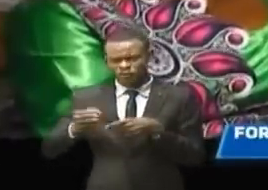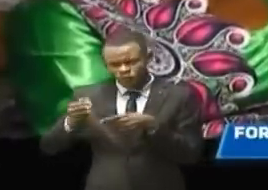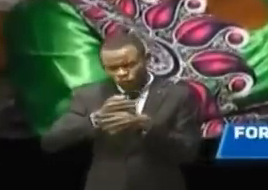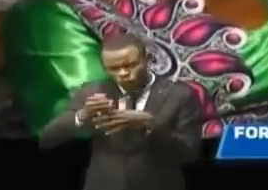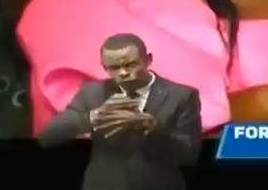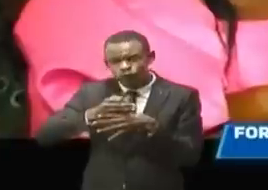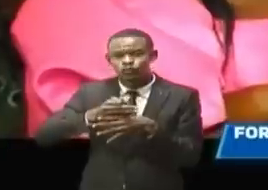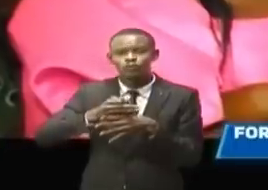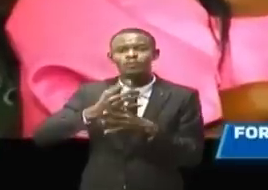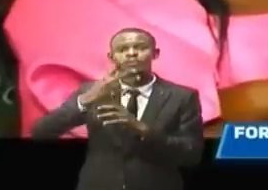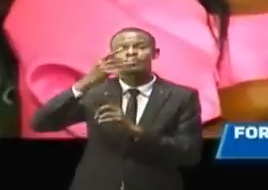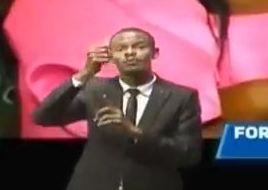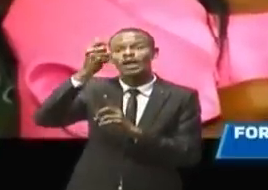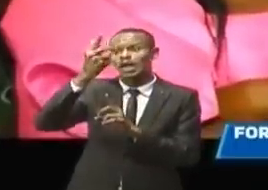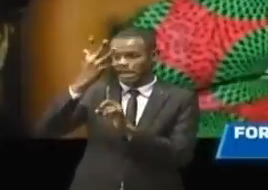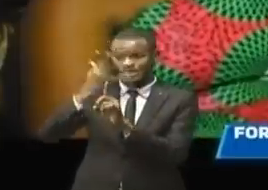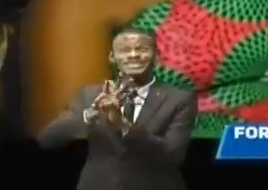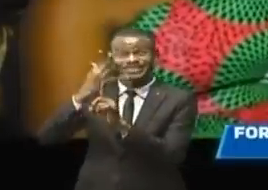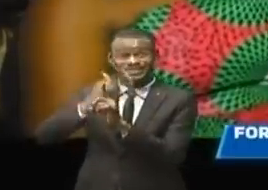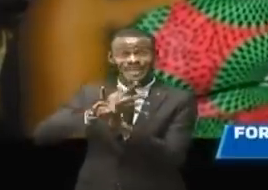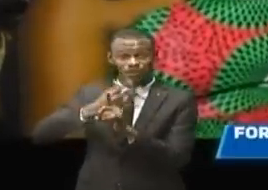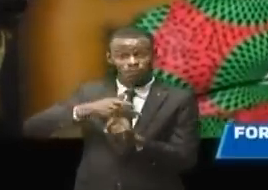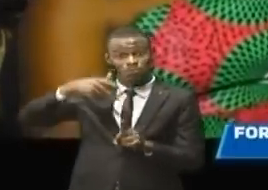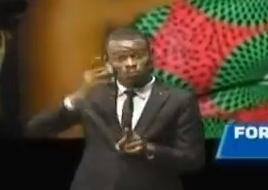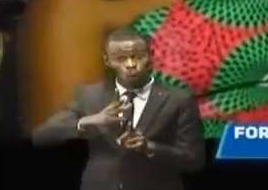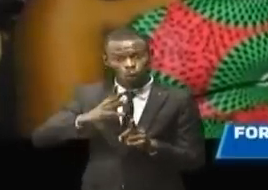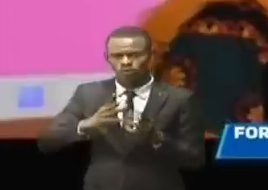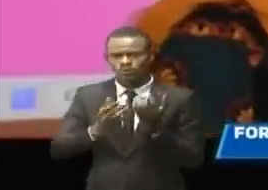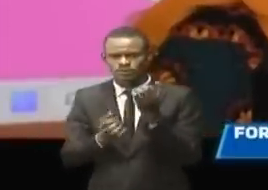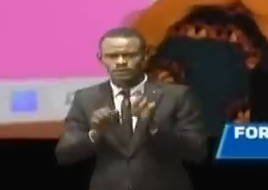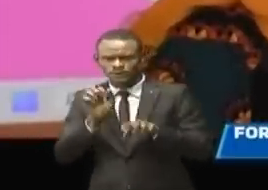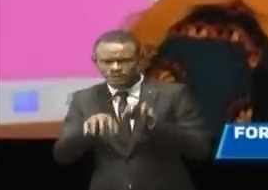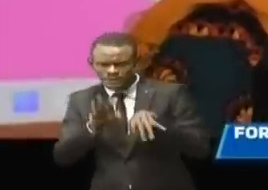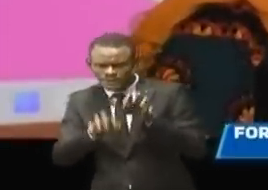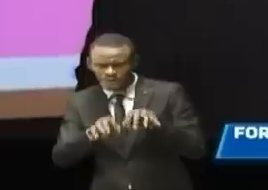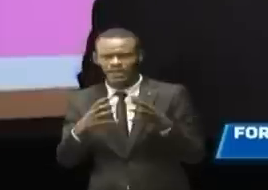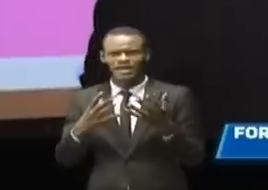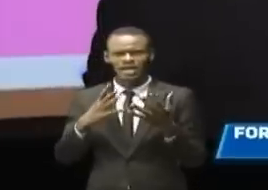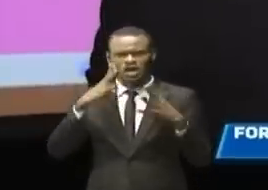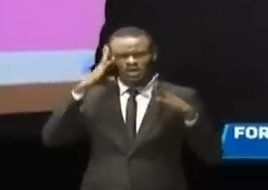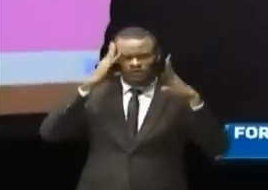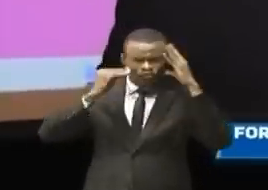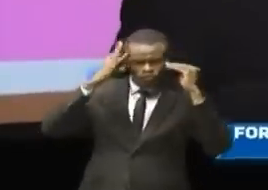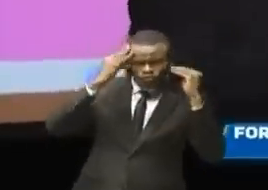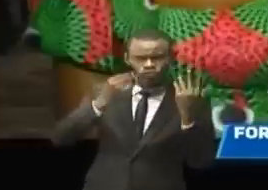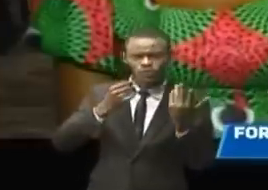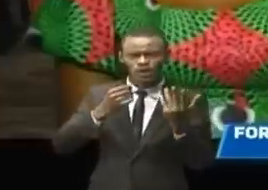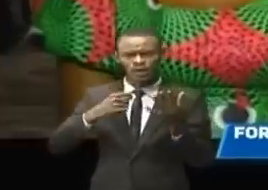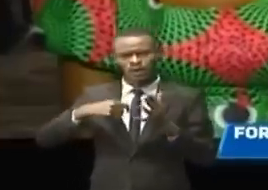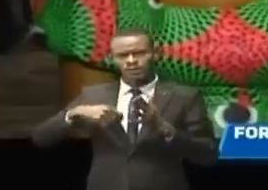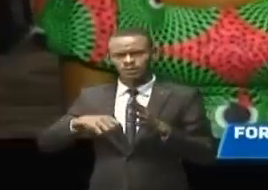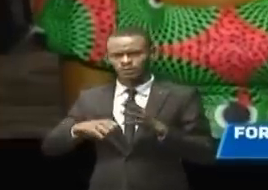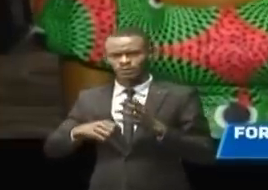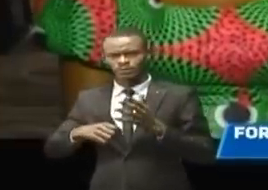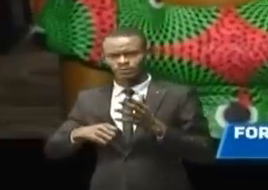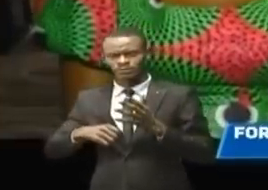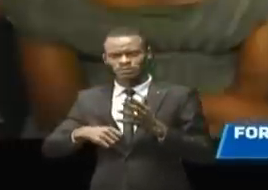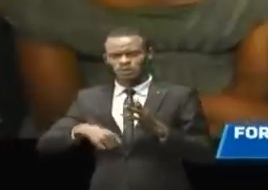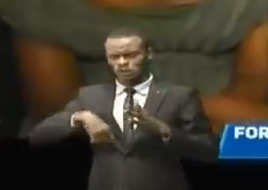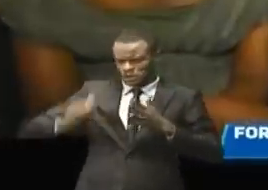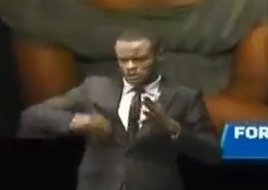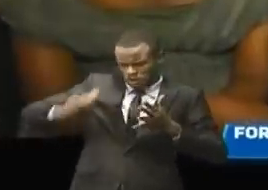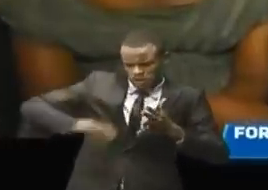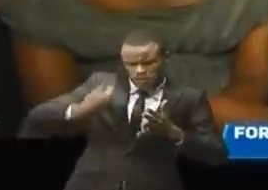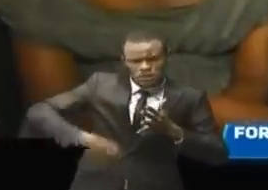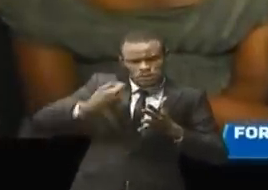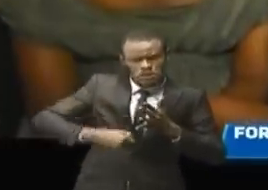couture, esthétique, coiffure, pâtisserie et secrétariat. La Fondation Gram, grâce à ma mère, est aujourd'hui à sa 3e édition et la